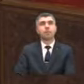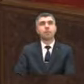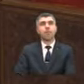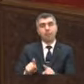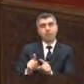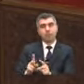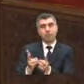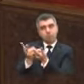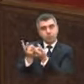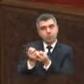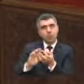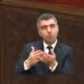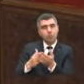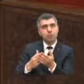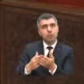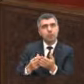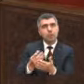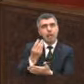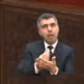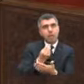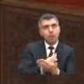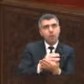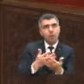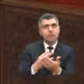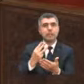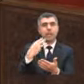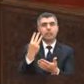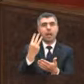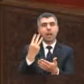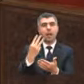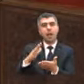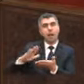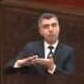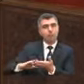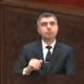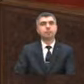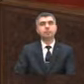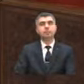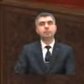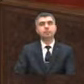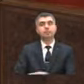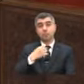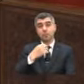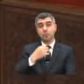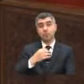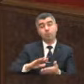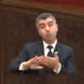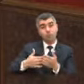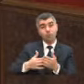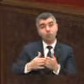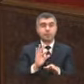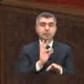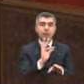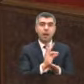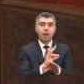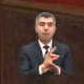كنستقطبوا ونستقبلوا التلاميذ ديال الفئه العمريه ديال 3 سنوات. هذا الشيء ما يمكن له يكون الا بتاهيل